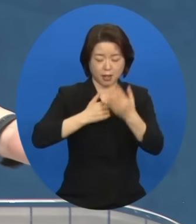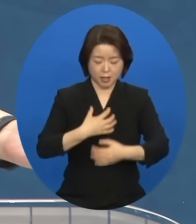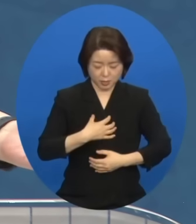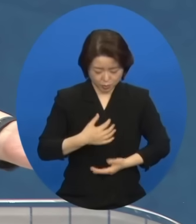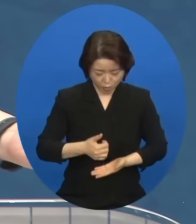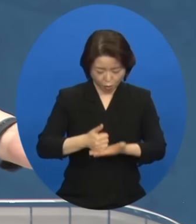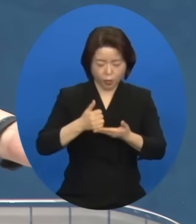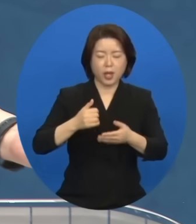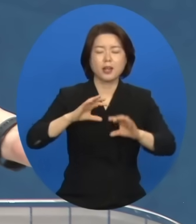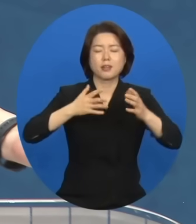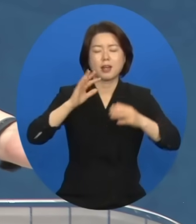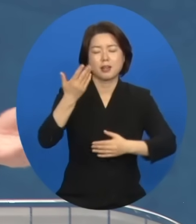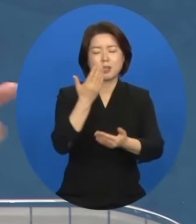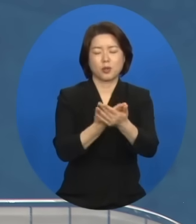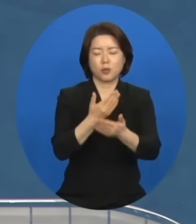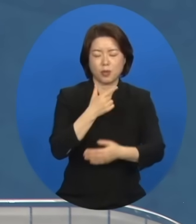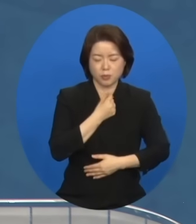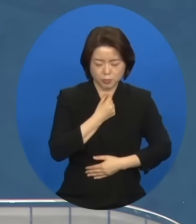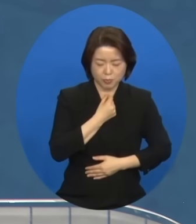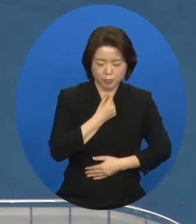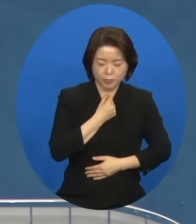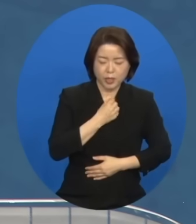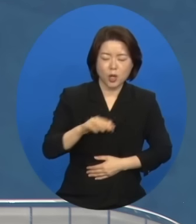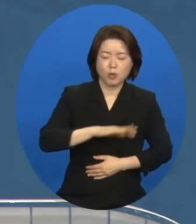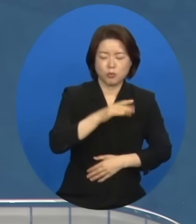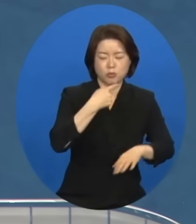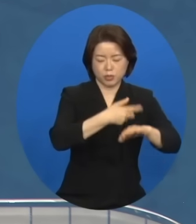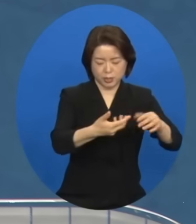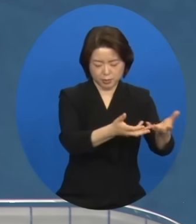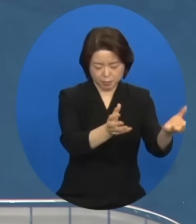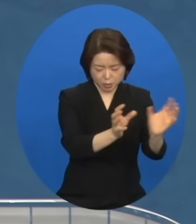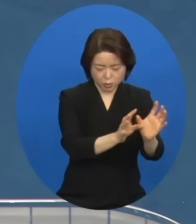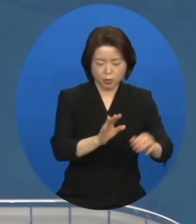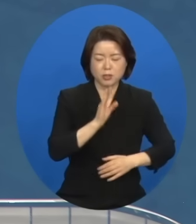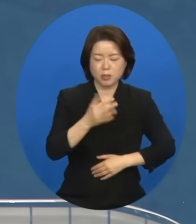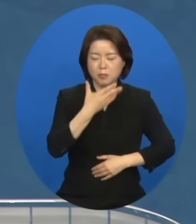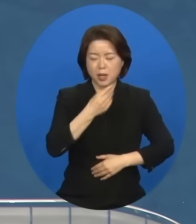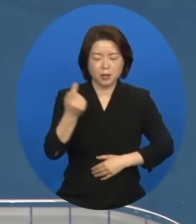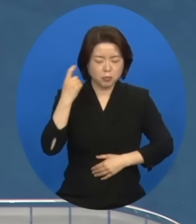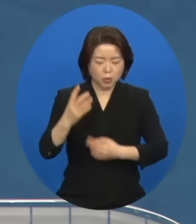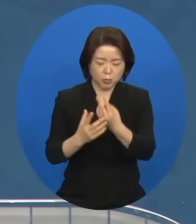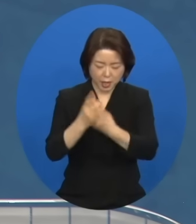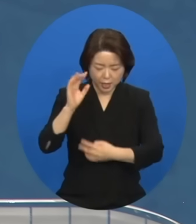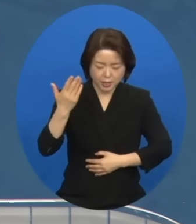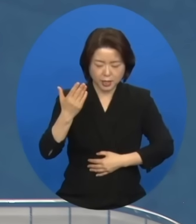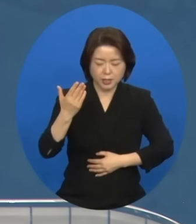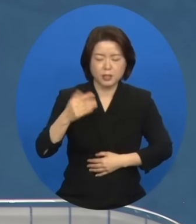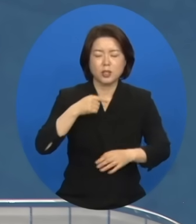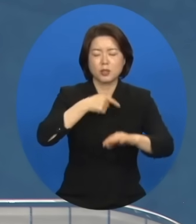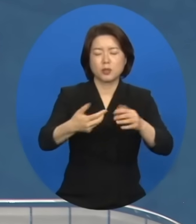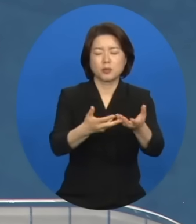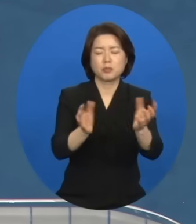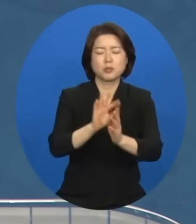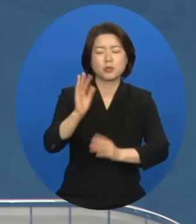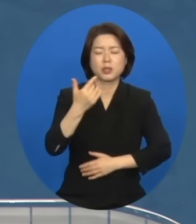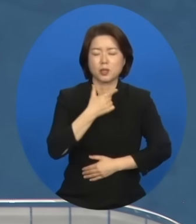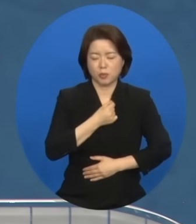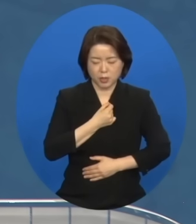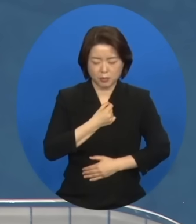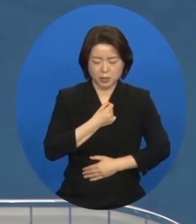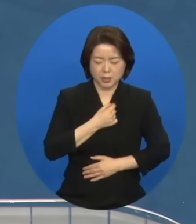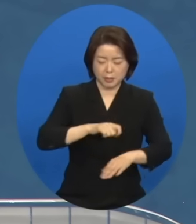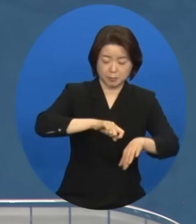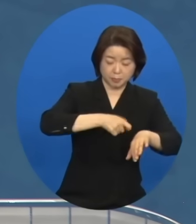경외하는 나라가 되기를 원합니다. 우리 민족이 정말 복음으로 하나 되는 민족이 되기를 원합니다.